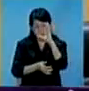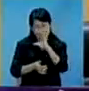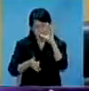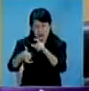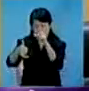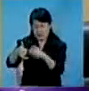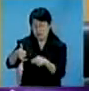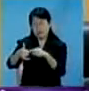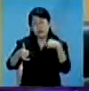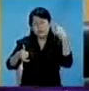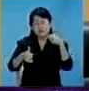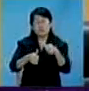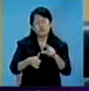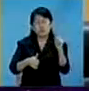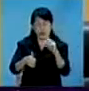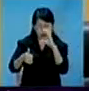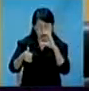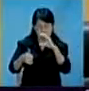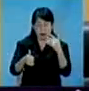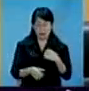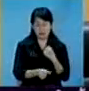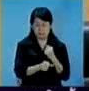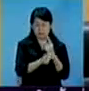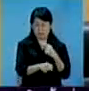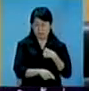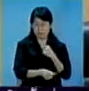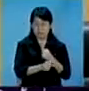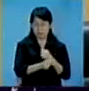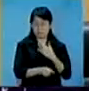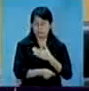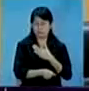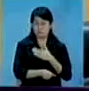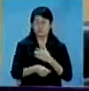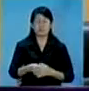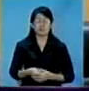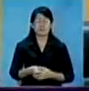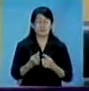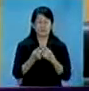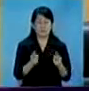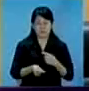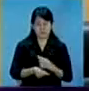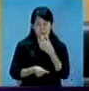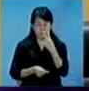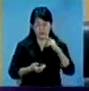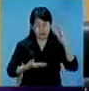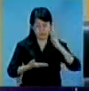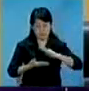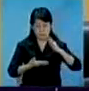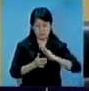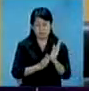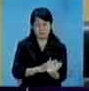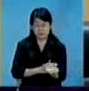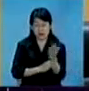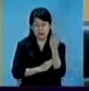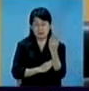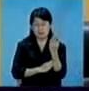านนี้ก็ทำตามหน้าที่ครับแต่ว่าผมเห็นข่าวในหนังสือพิมพ์ครับเมื่อเช้า